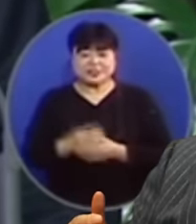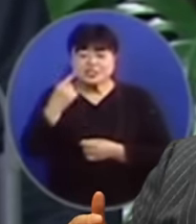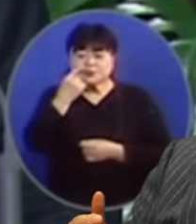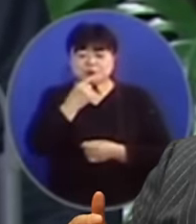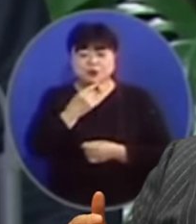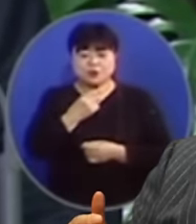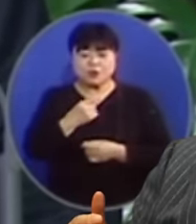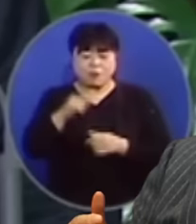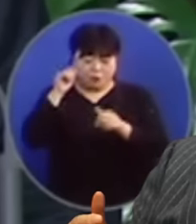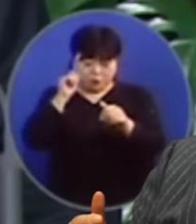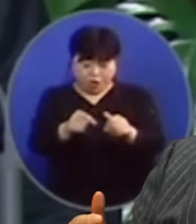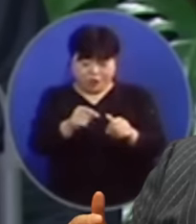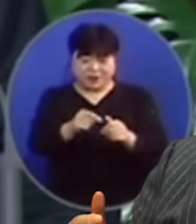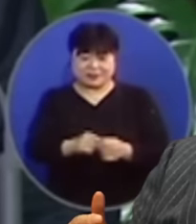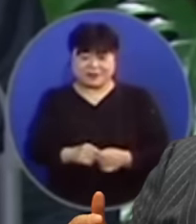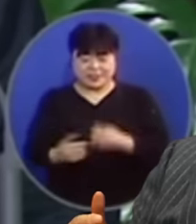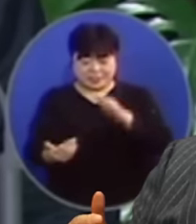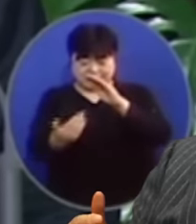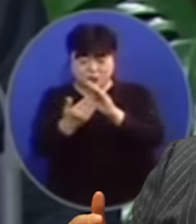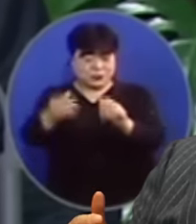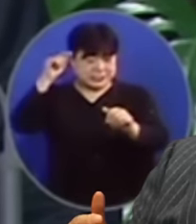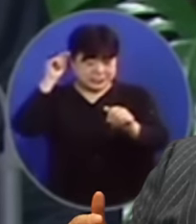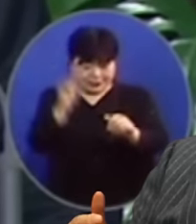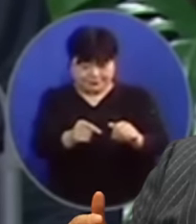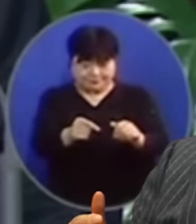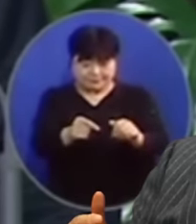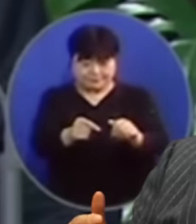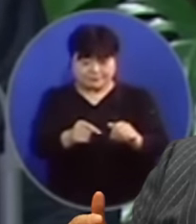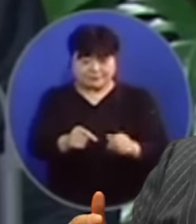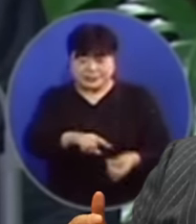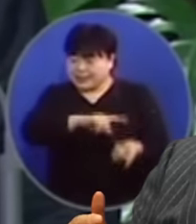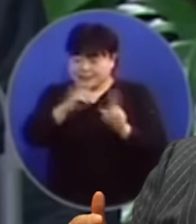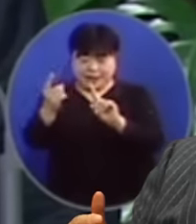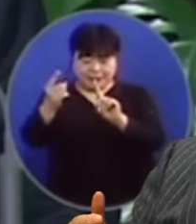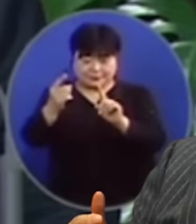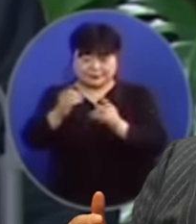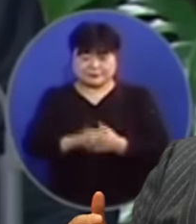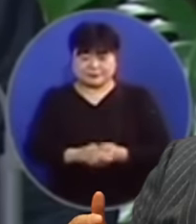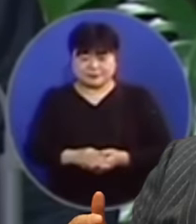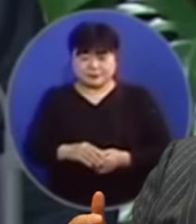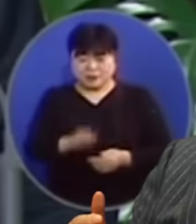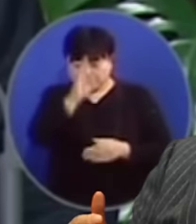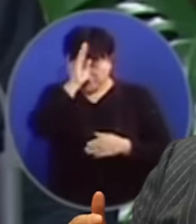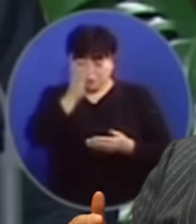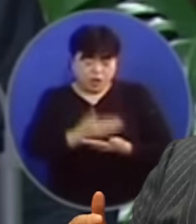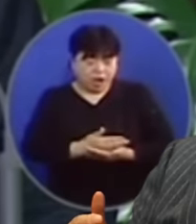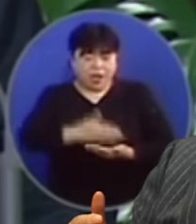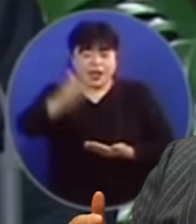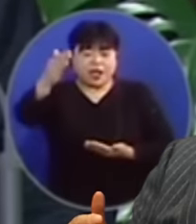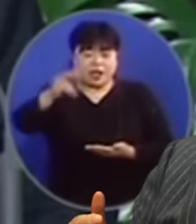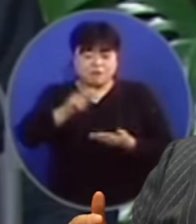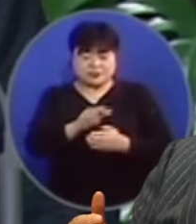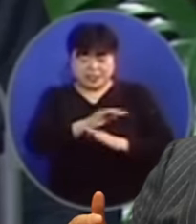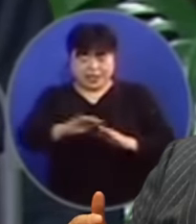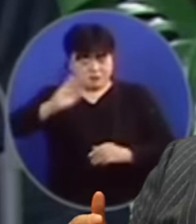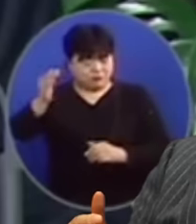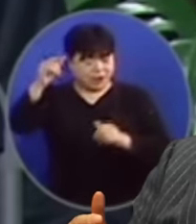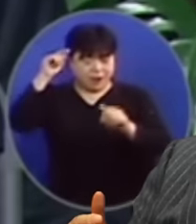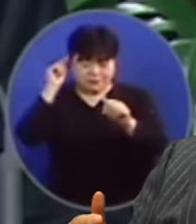입술로 명령을 내려야 되는 것입니다. 이루어질지어다. 살아나라. 병은 물러가라. 문제는